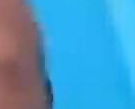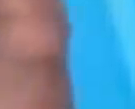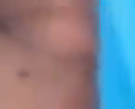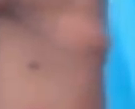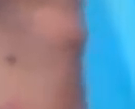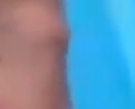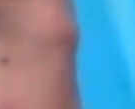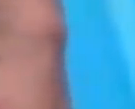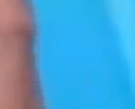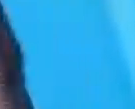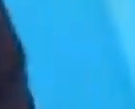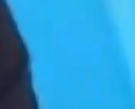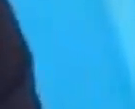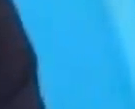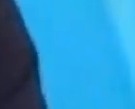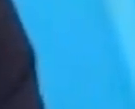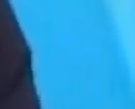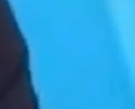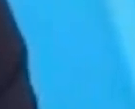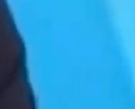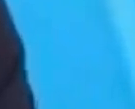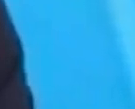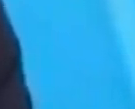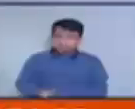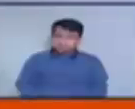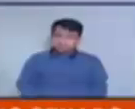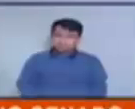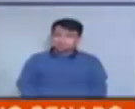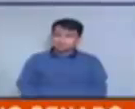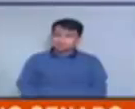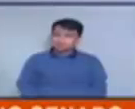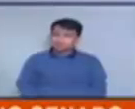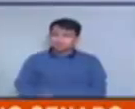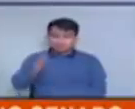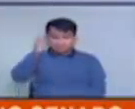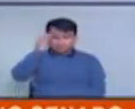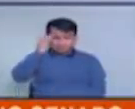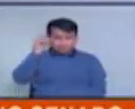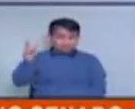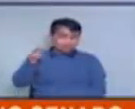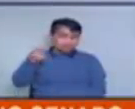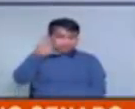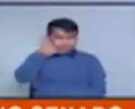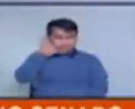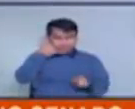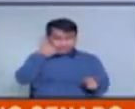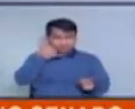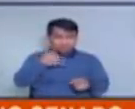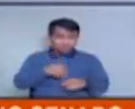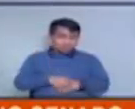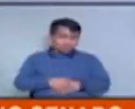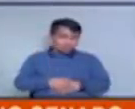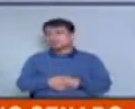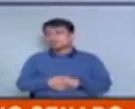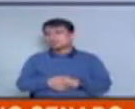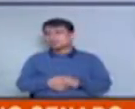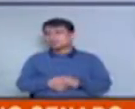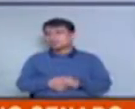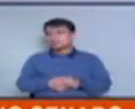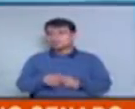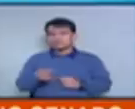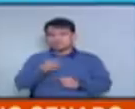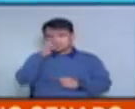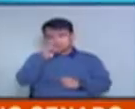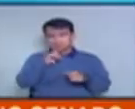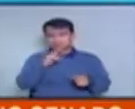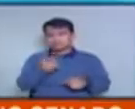Birthday po ni Bunso. Alam po niya yan. Hindi man, hindi siya tumawag. Alam po niya, sir. Alam niya, sir. Hindi man lang tumawag. Bakit ba yung binati niya yung anak niya? Ilang taon na po